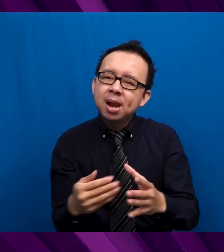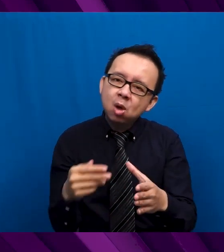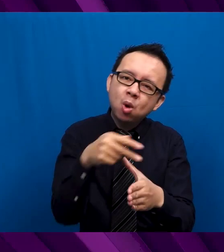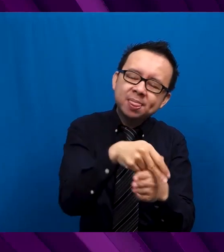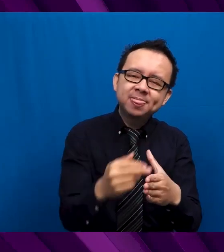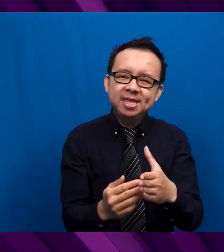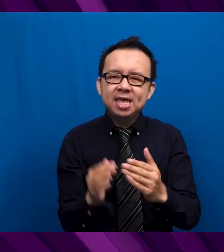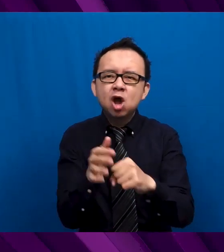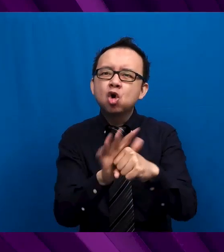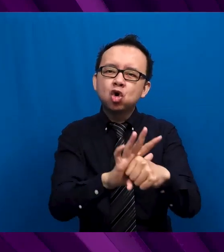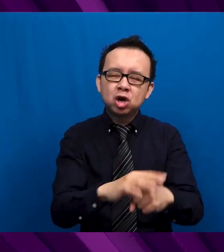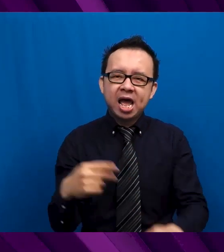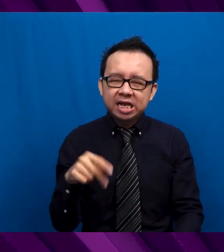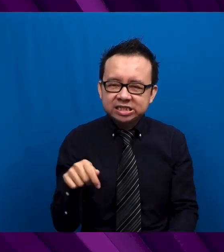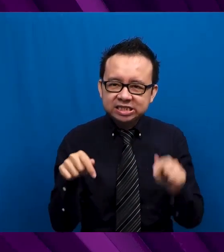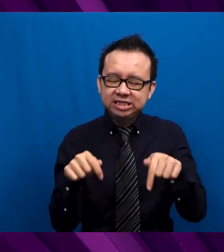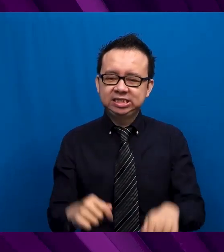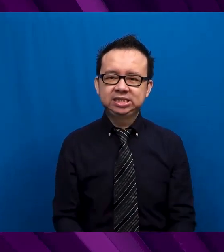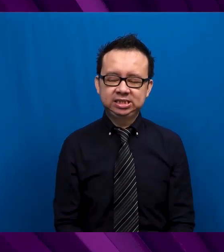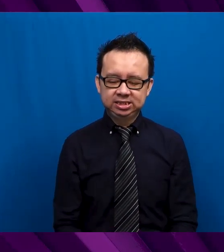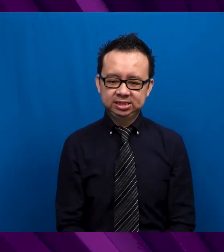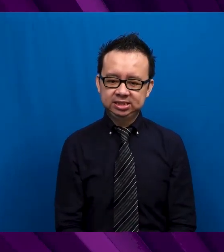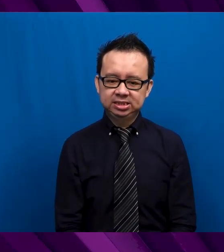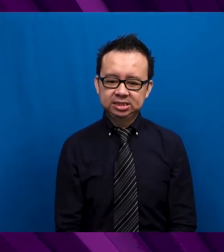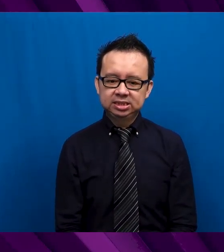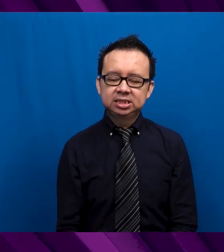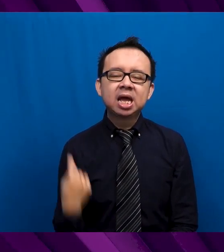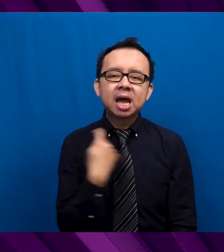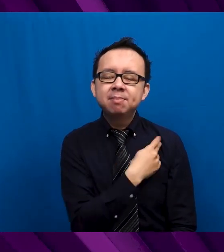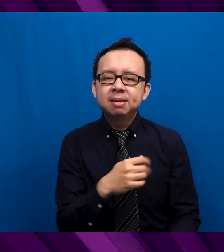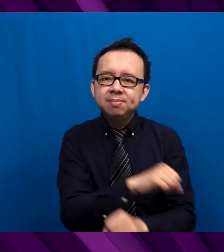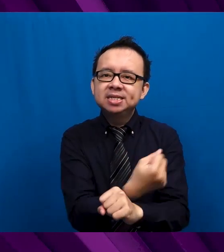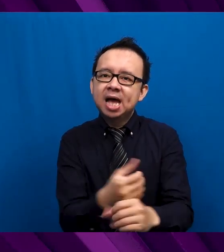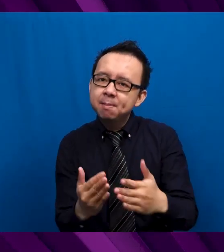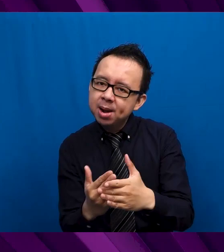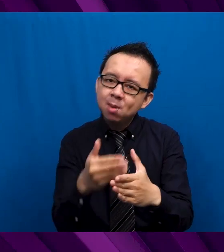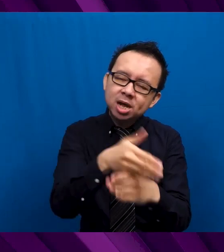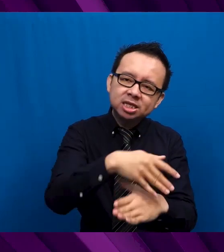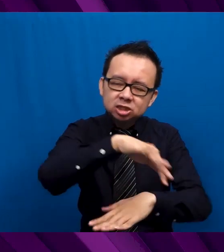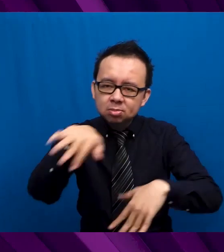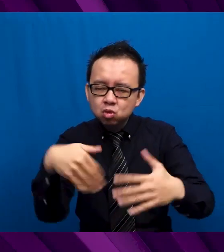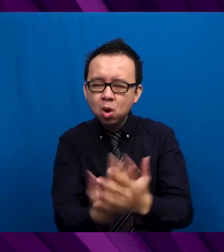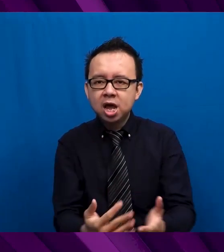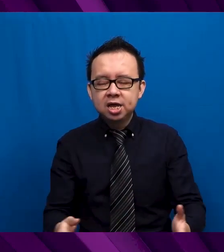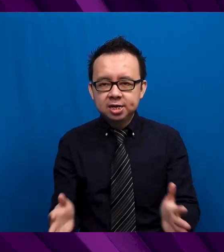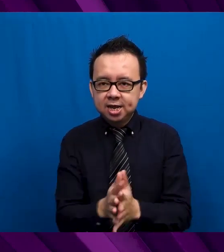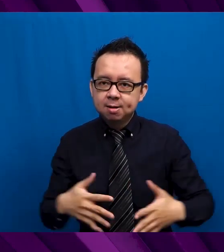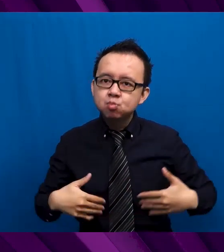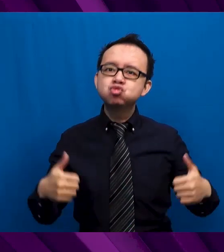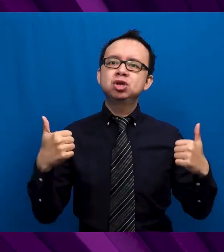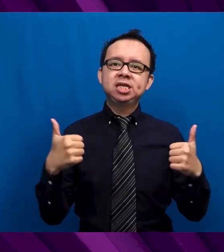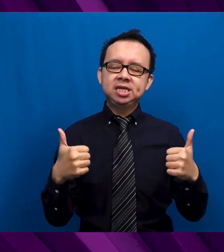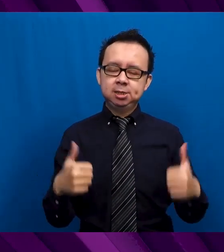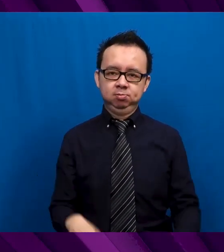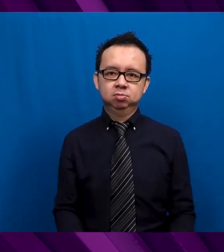tangan Tuhan yang kuat sungguh ada. Sehingga kami bisa melewati semuanya ini Tuhan. Bukan hanya kami pulih dan sembuh, tapi